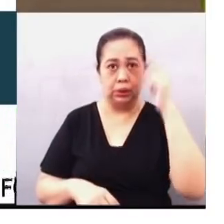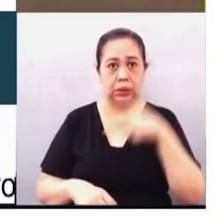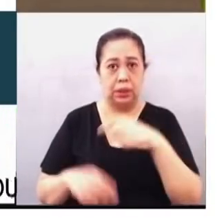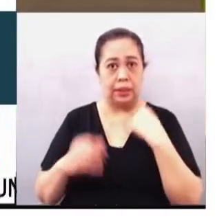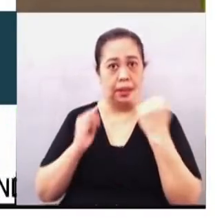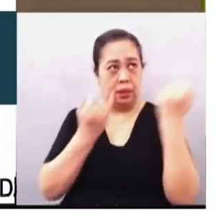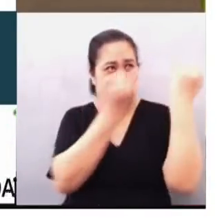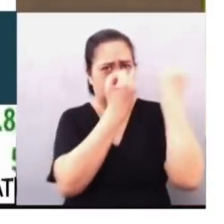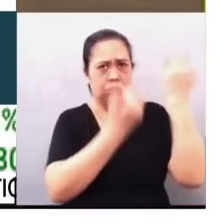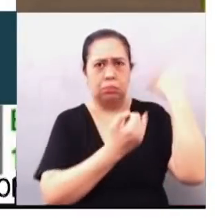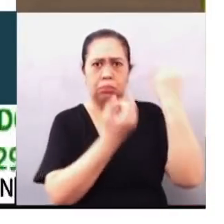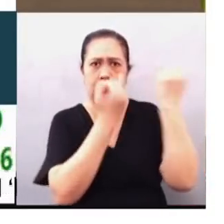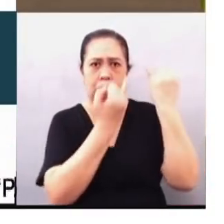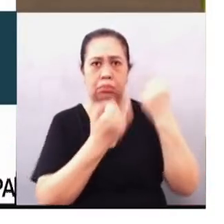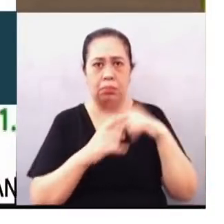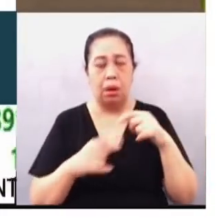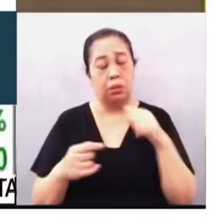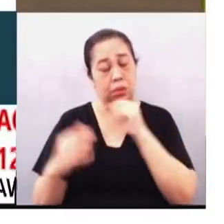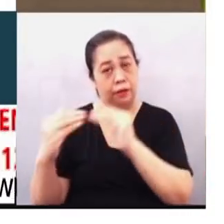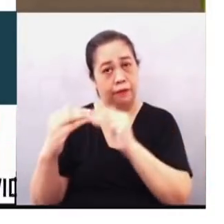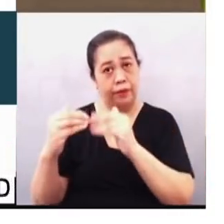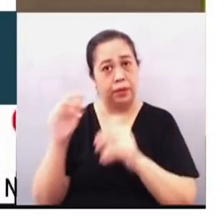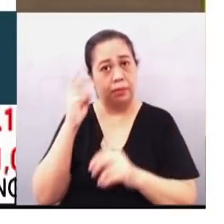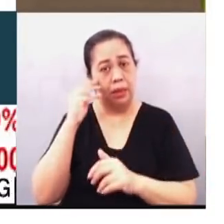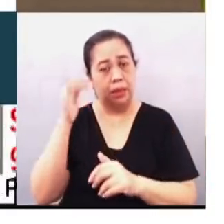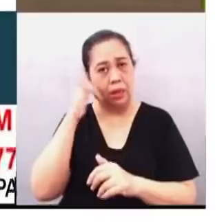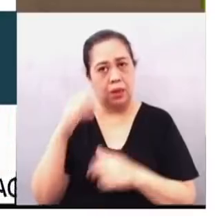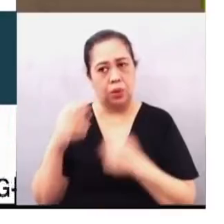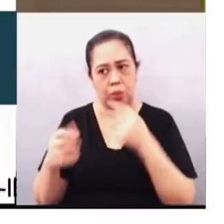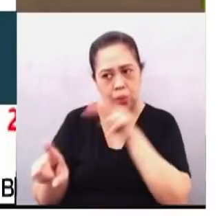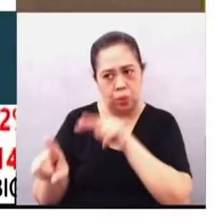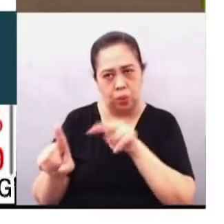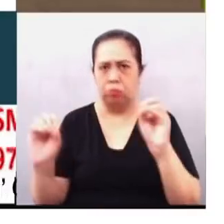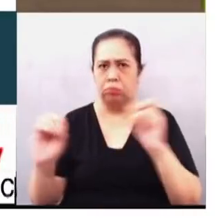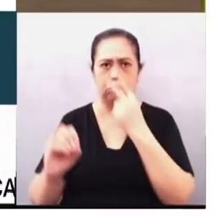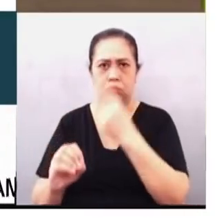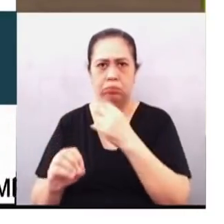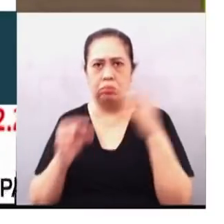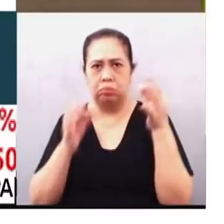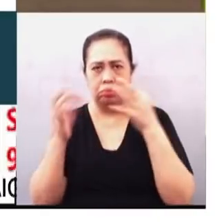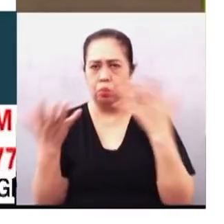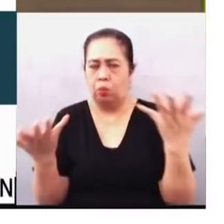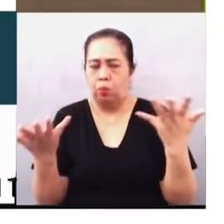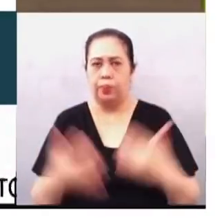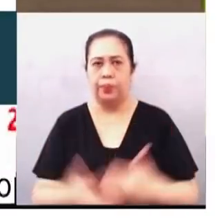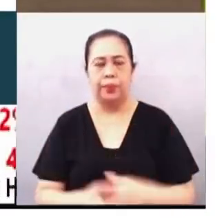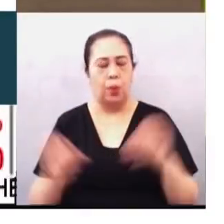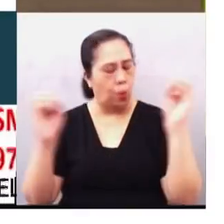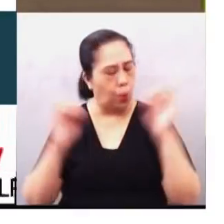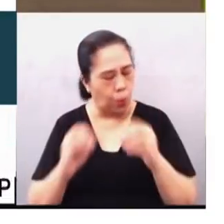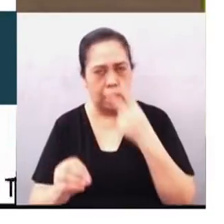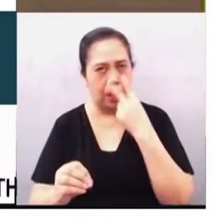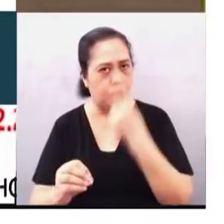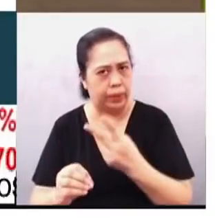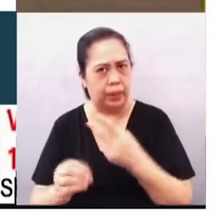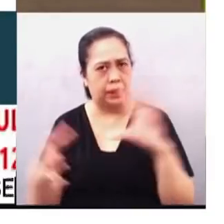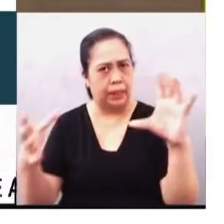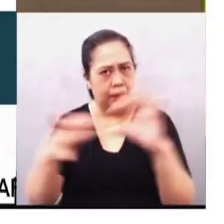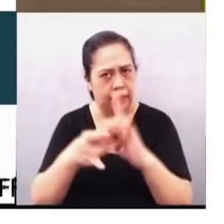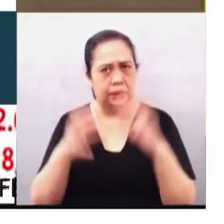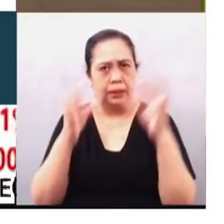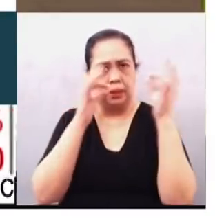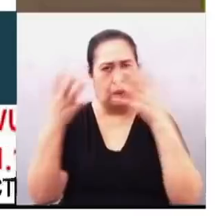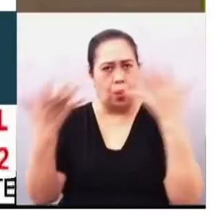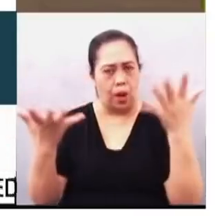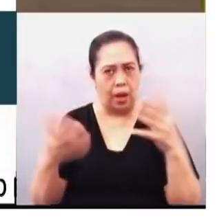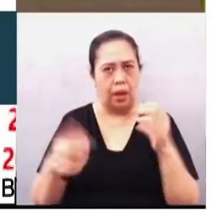noon. Pero in fairness, sa tagal-tagal ko nag-monitor, wala akong nakita. Wala akong na-establish na link niya sa droga. Kaya